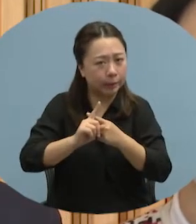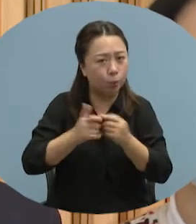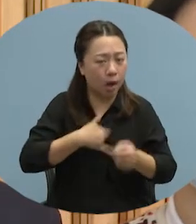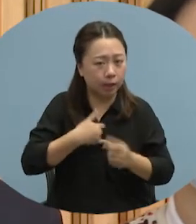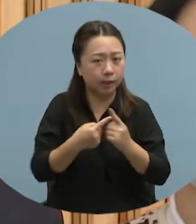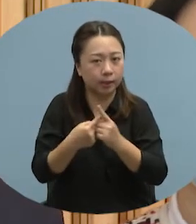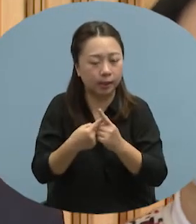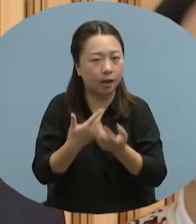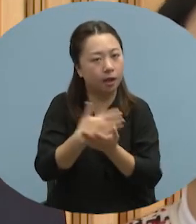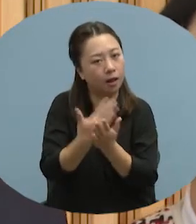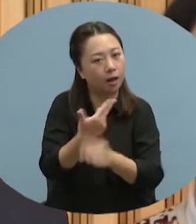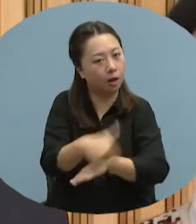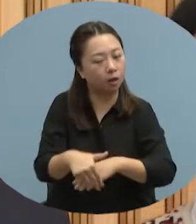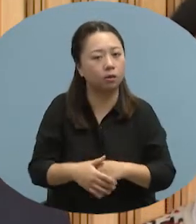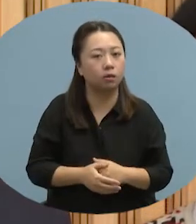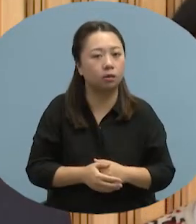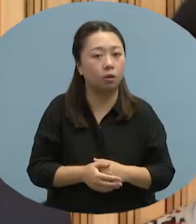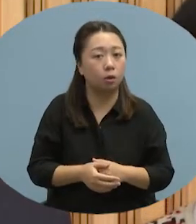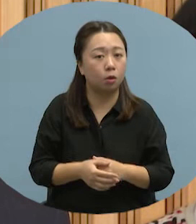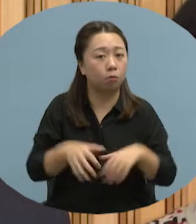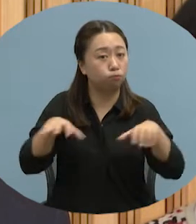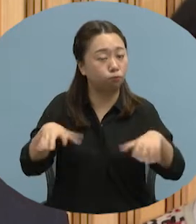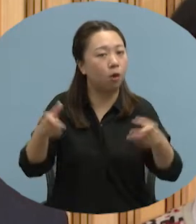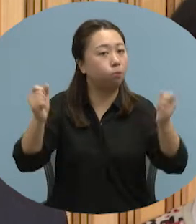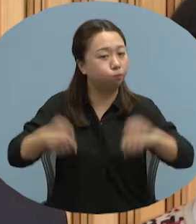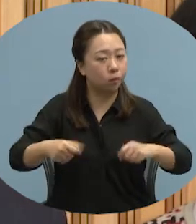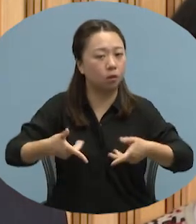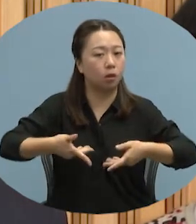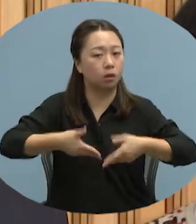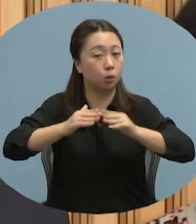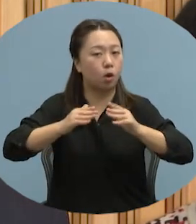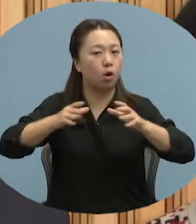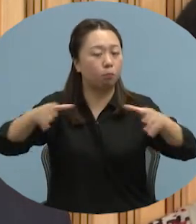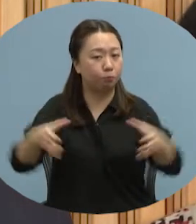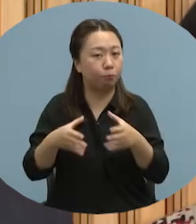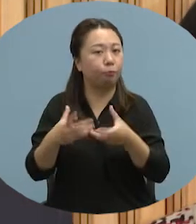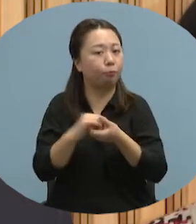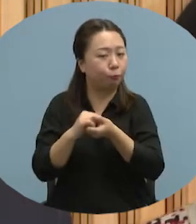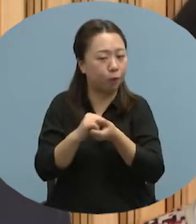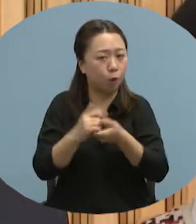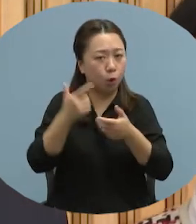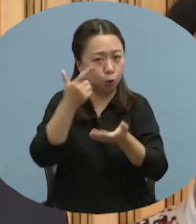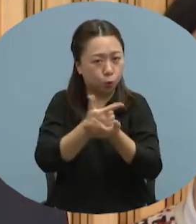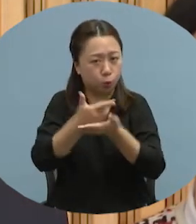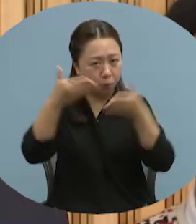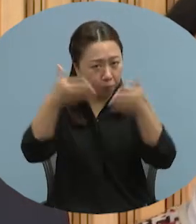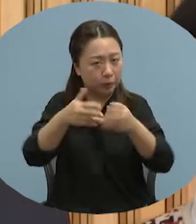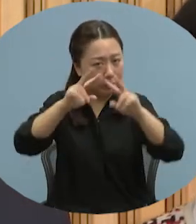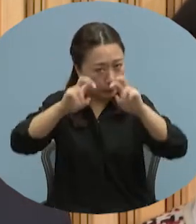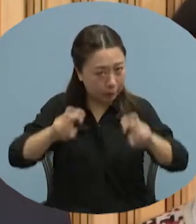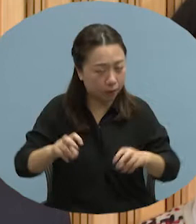等。雙方同意成立專班，重點研究第